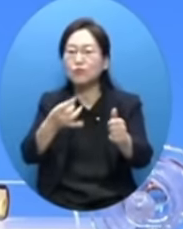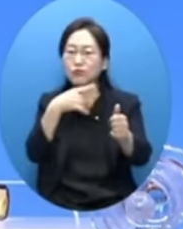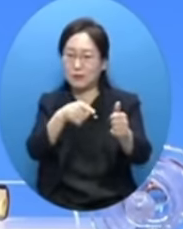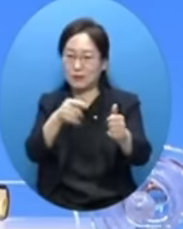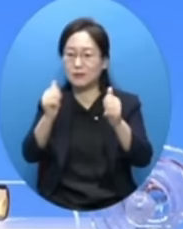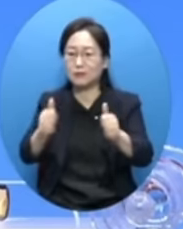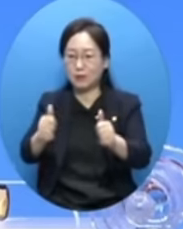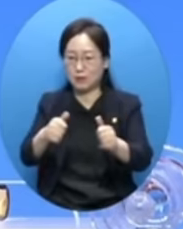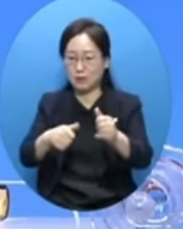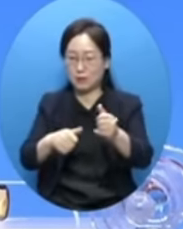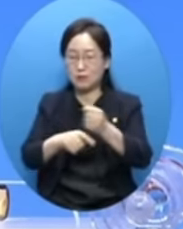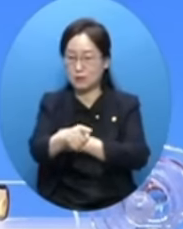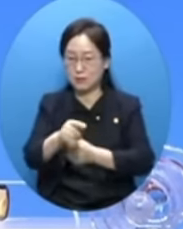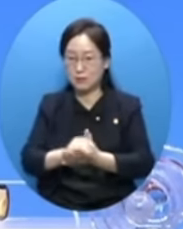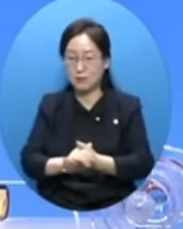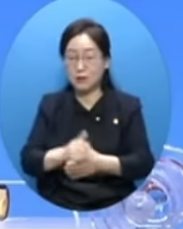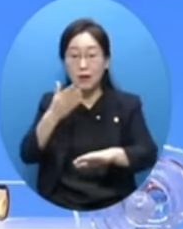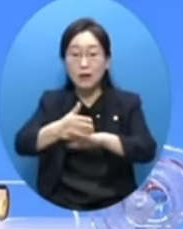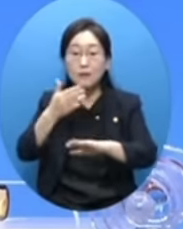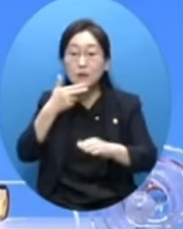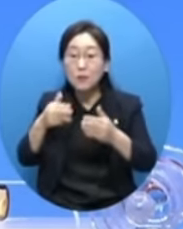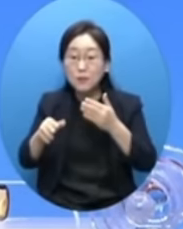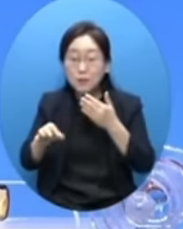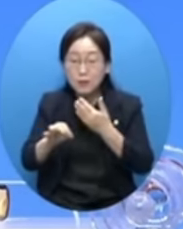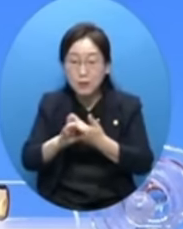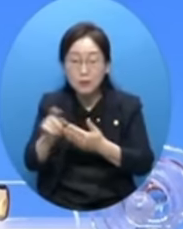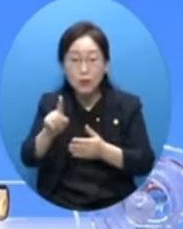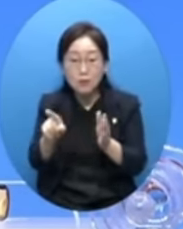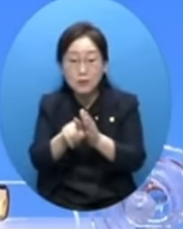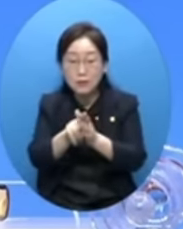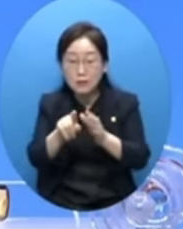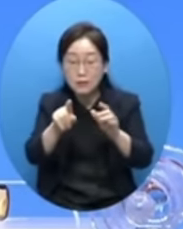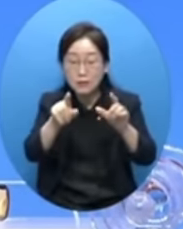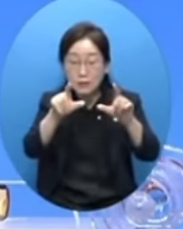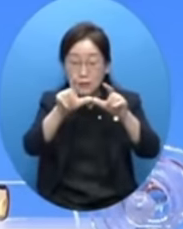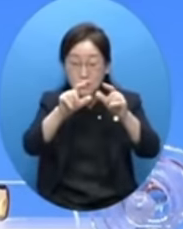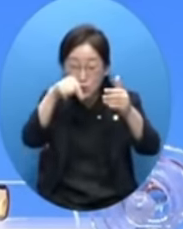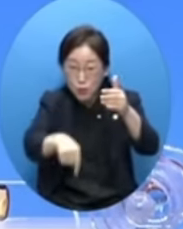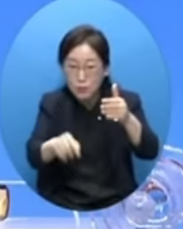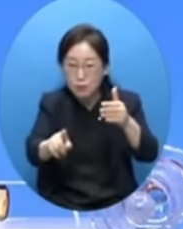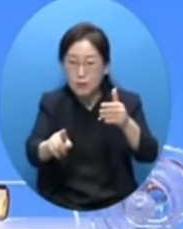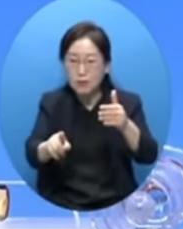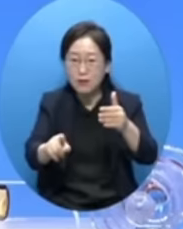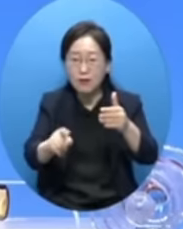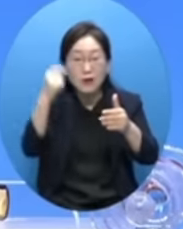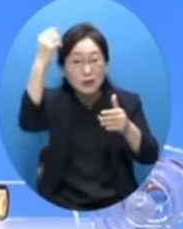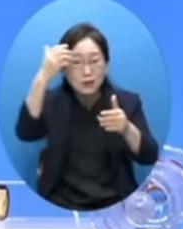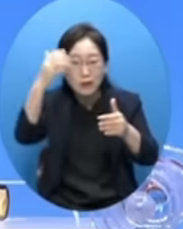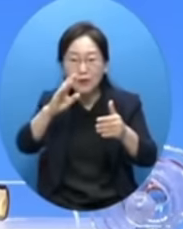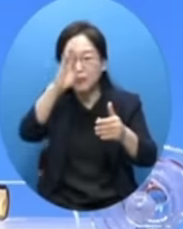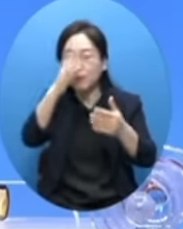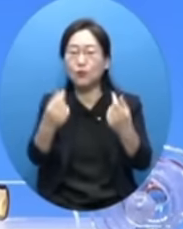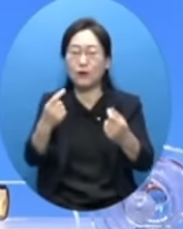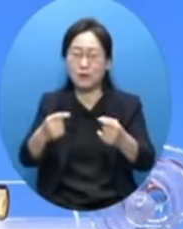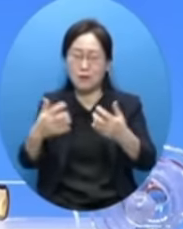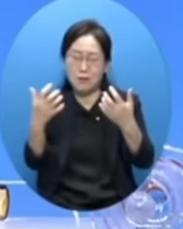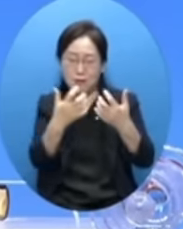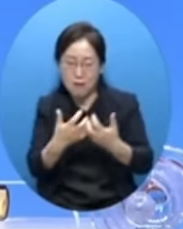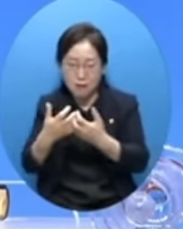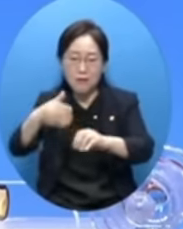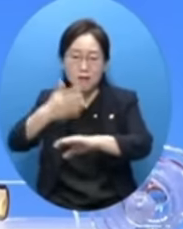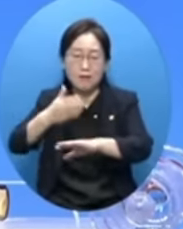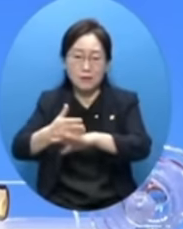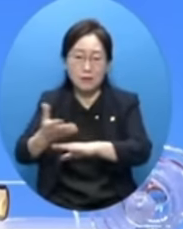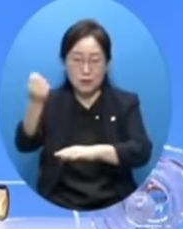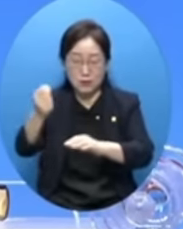있는 것입니다. 감사가 없는 신앙은 영적으로 병든 신앙인 것입니다. 넘치는 감사의 삶을 살아가는 여러분 모두